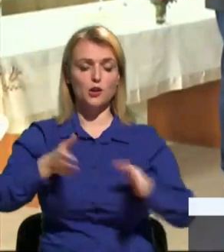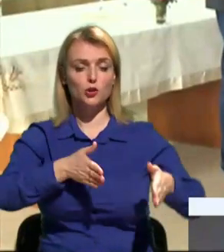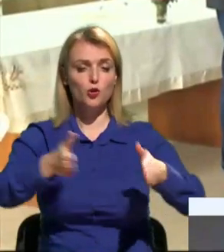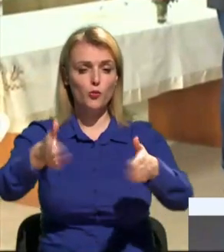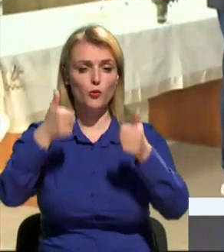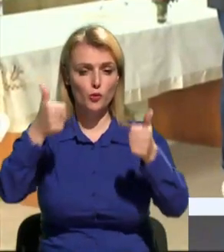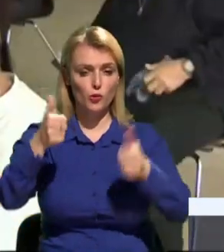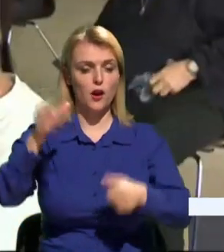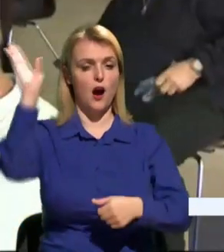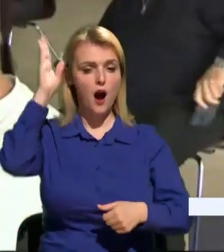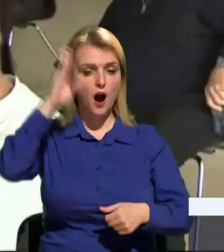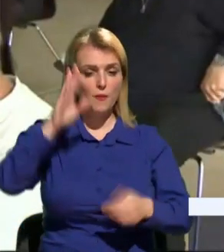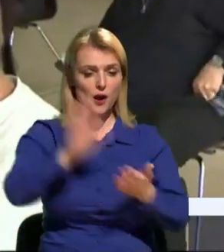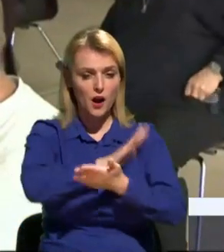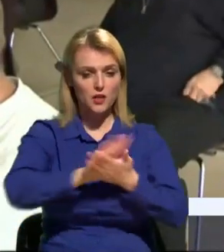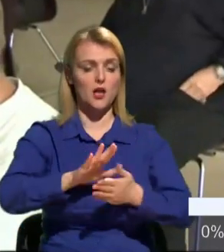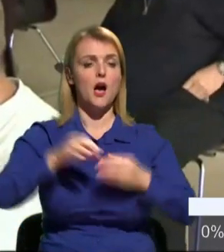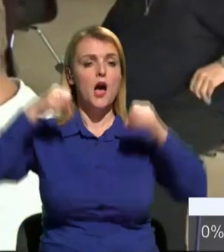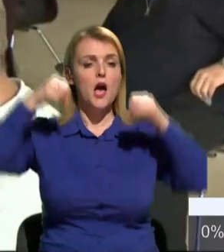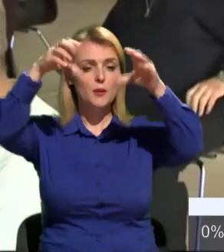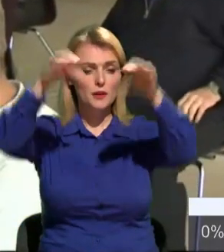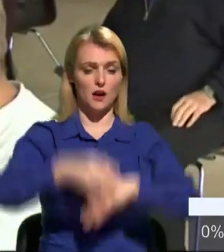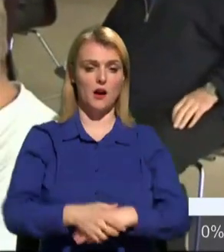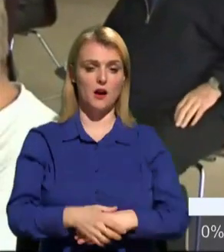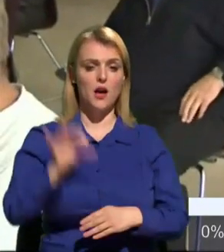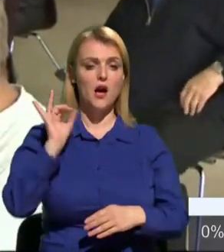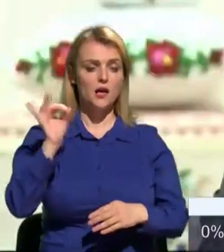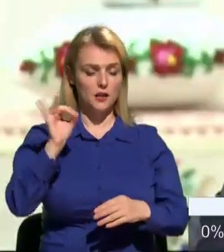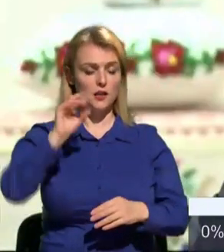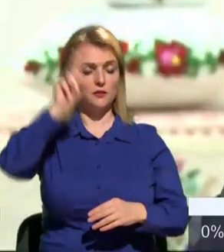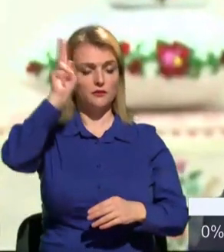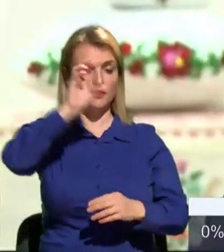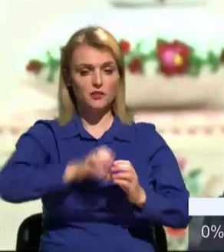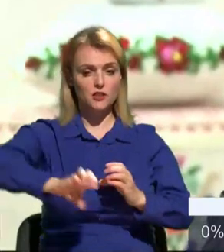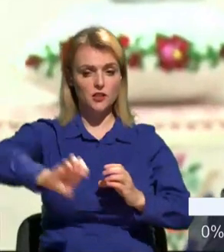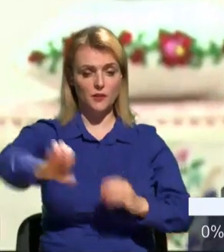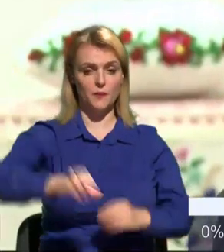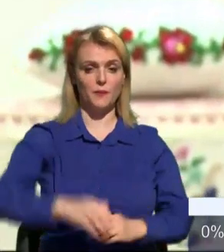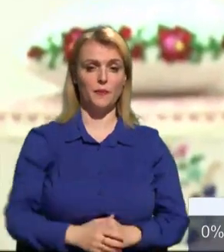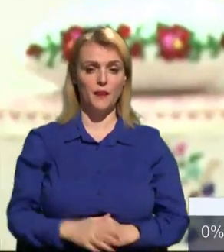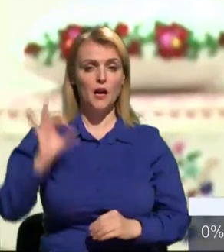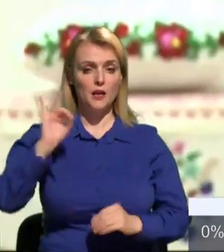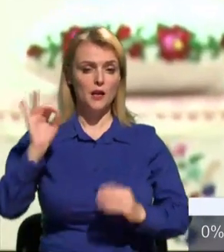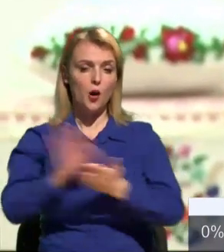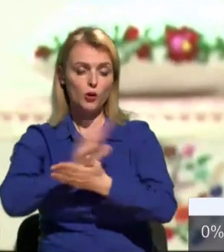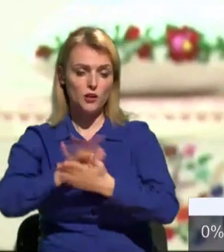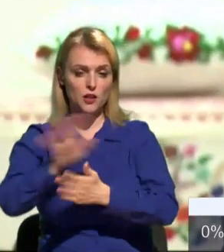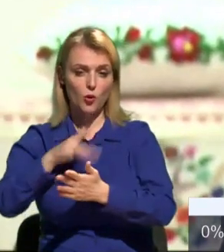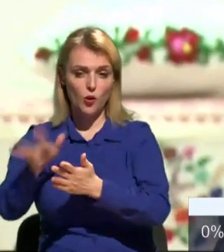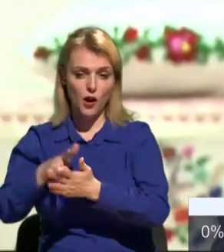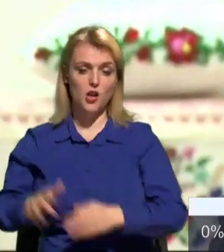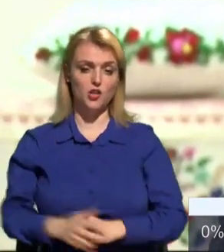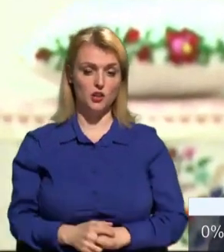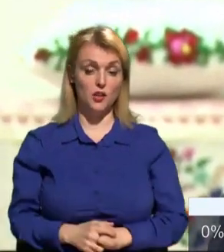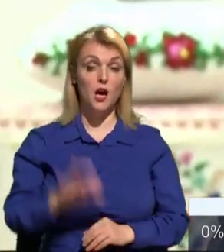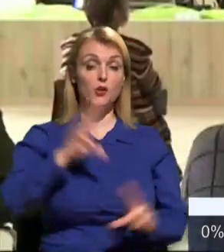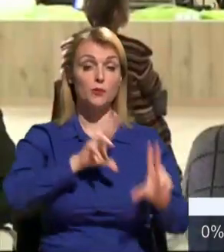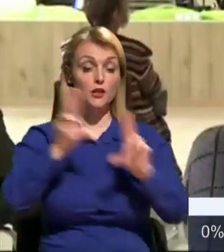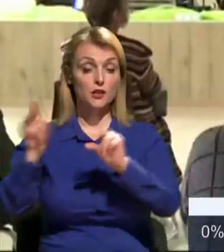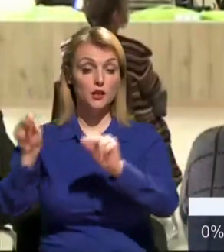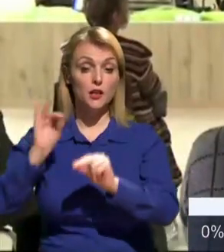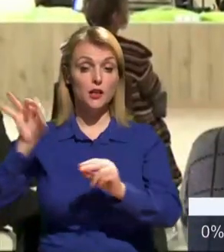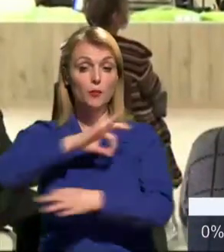și canalizare, iluminare și gazificare, modernizarea infrastructurii, dar și salubrizarea localităților. Totodată, Dodon promite că